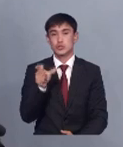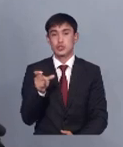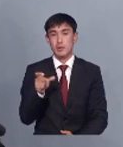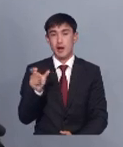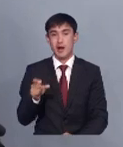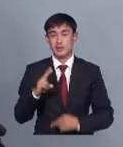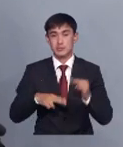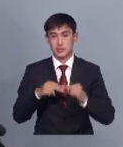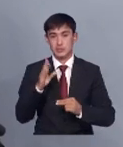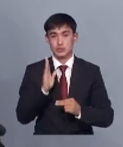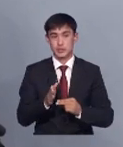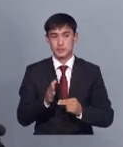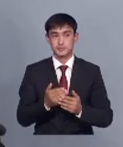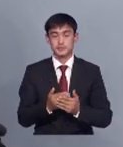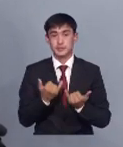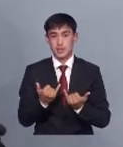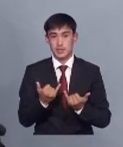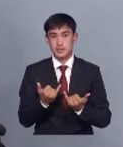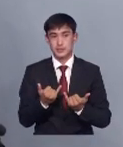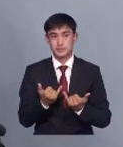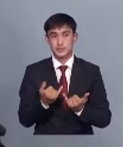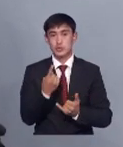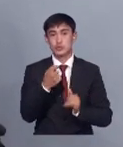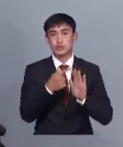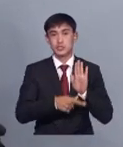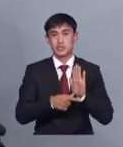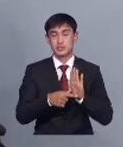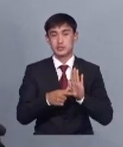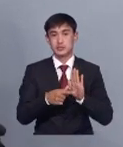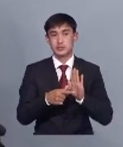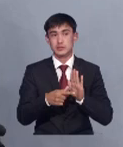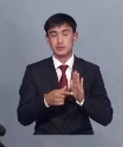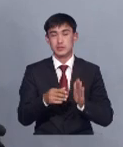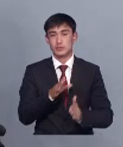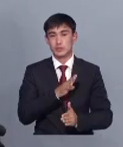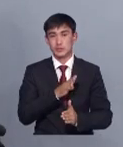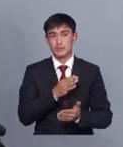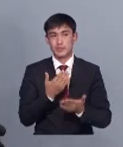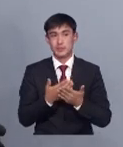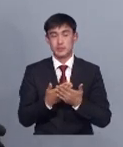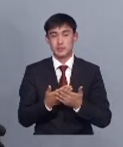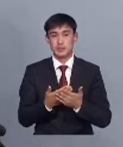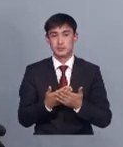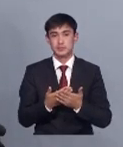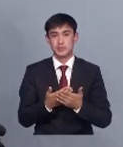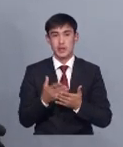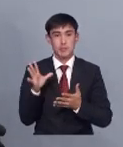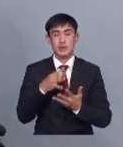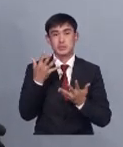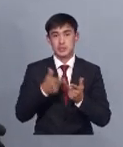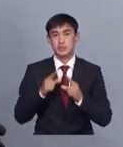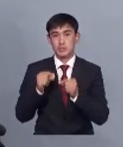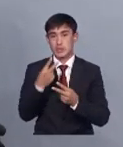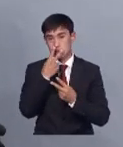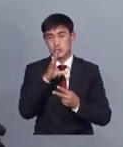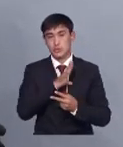болса, қазір менің үйімде 187 вольт. Электр сеткеде бардық, барлық жерге бардық,